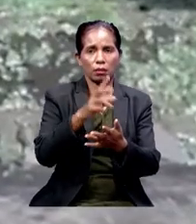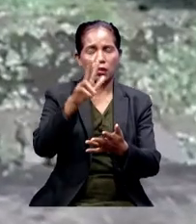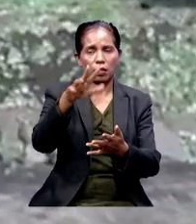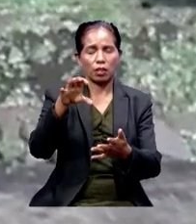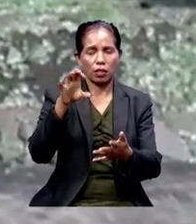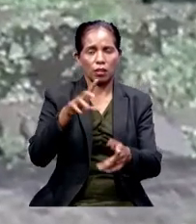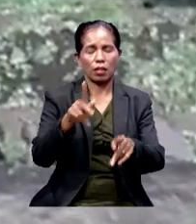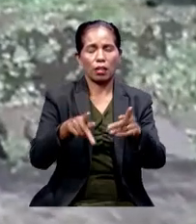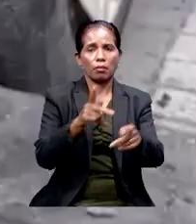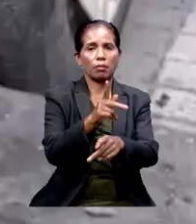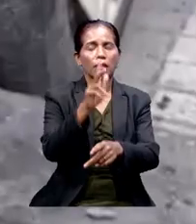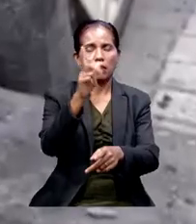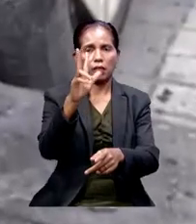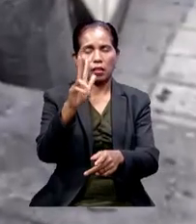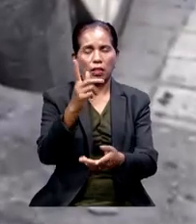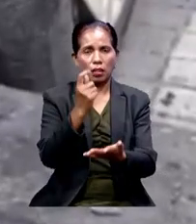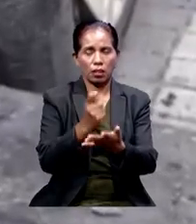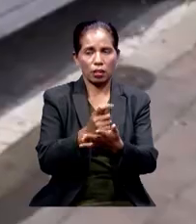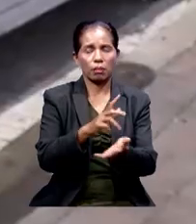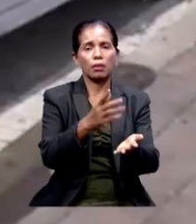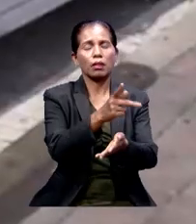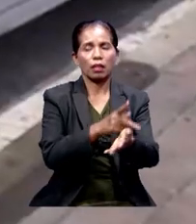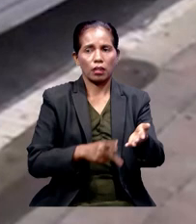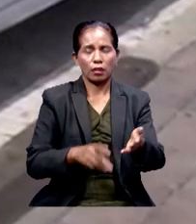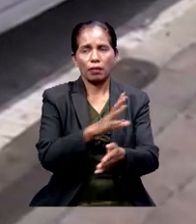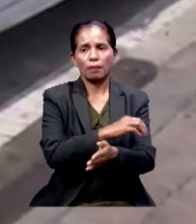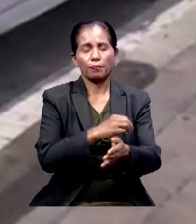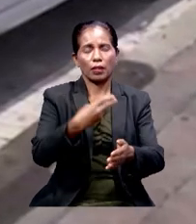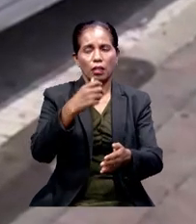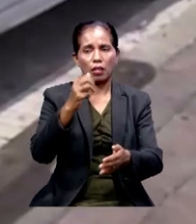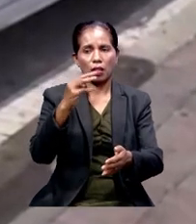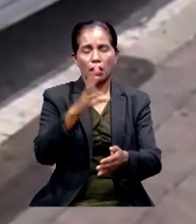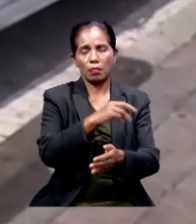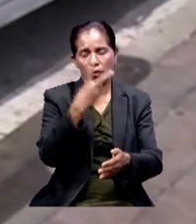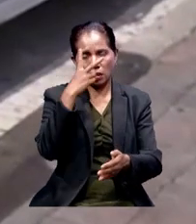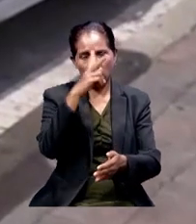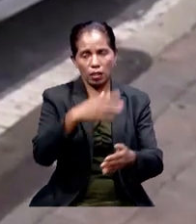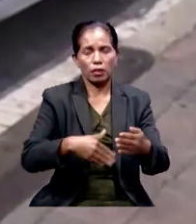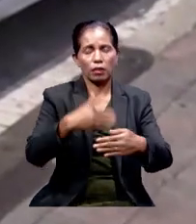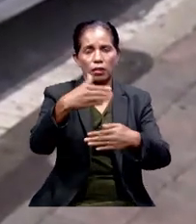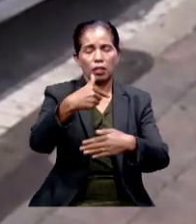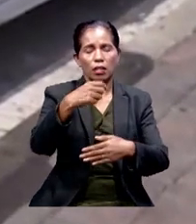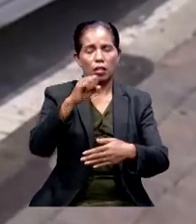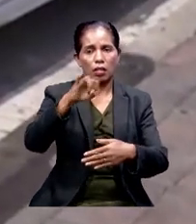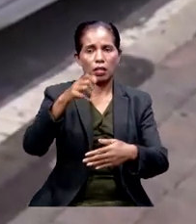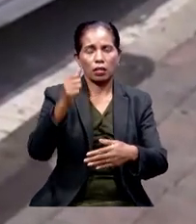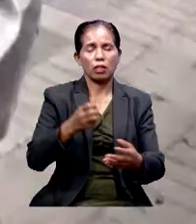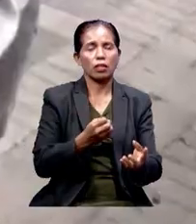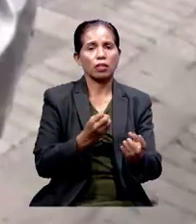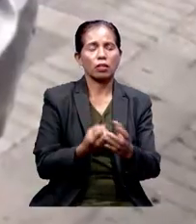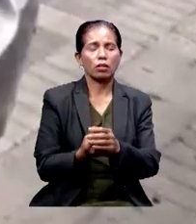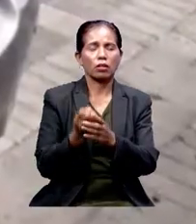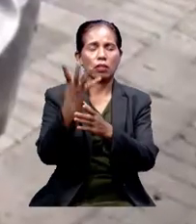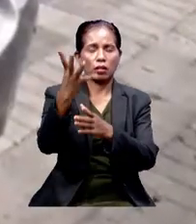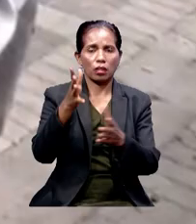tolo resin ganek. Nadal ne conflito continua aumenta macas, afuin Hamas nebe controla espaço Gaza, tiro de rocket rihun